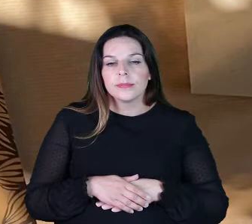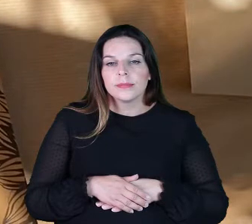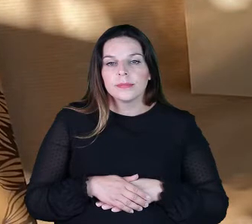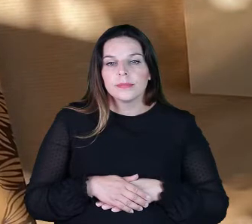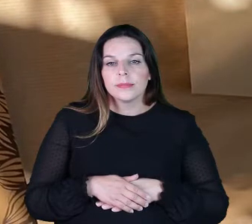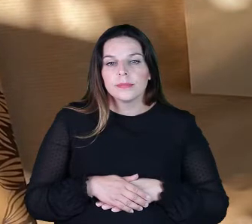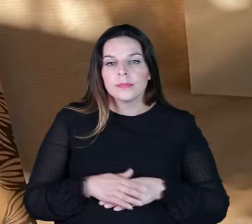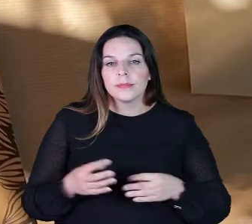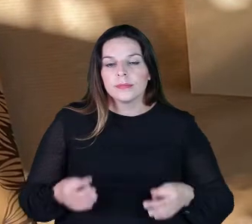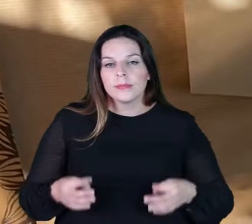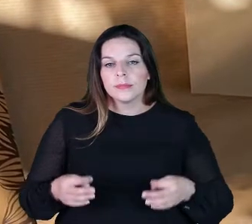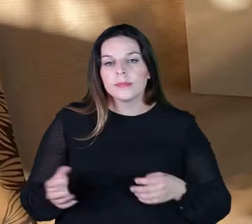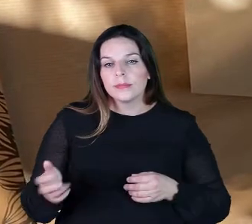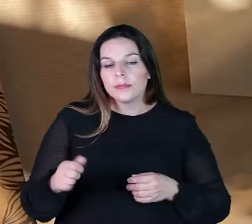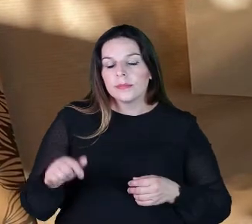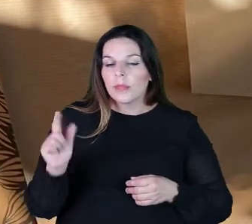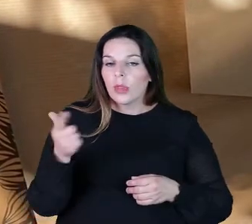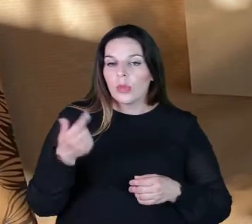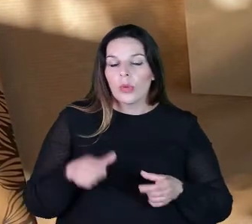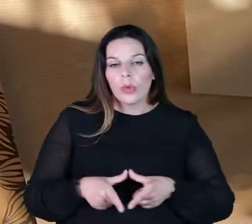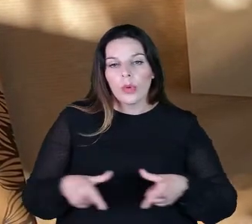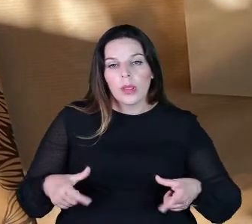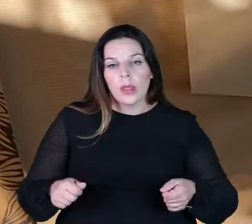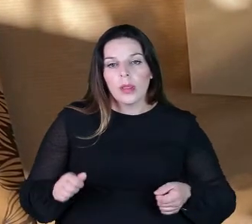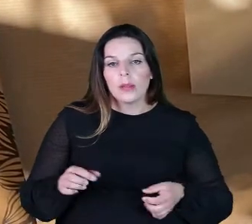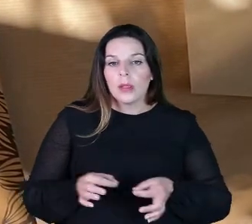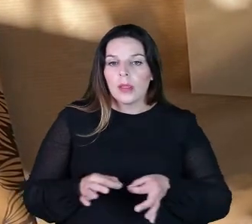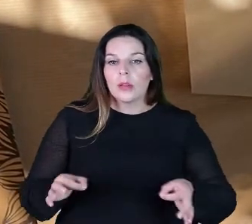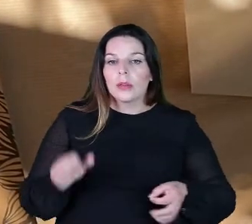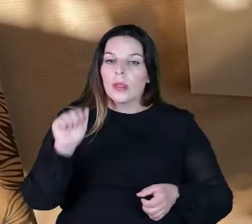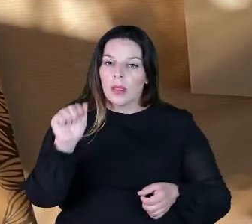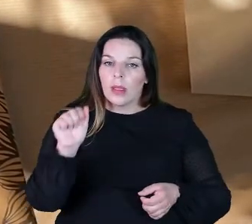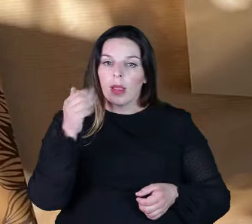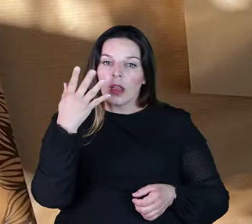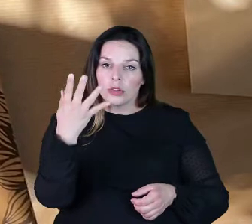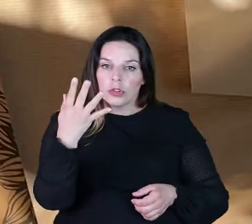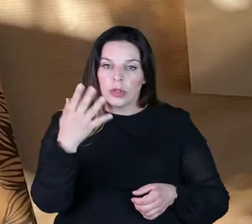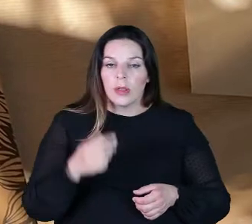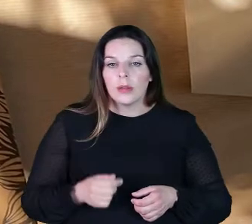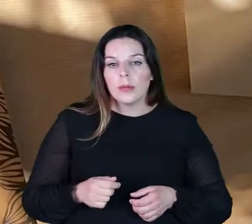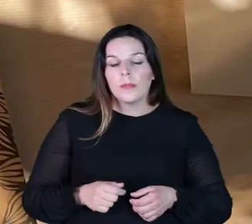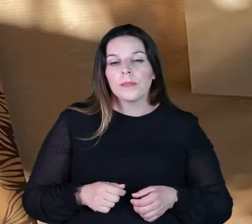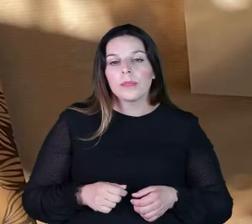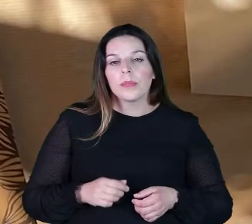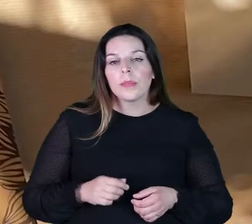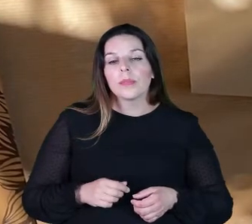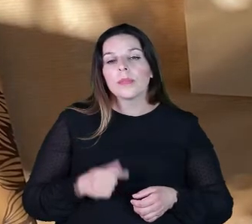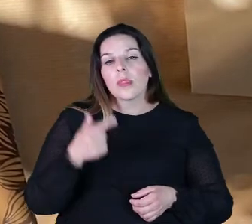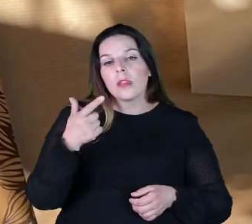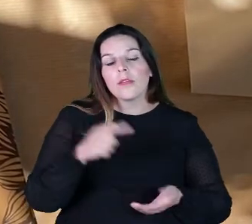I teraz biorę drugą kartkę A4. Muszę dwa razy odrysować